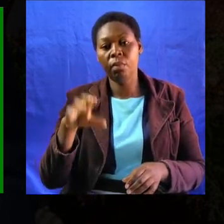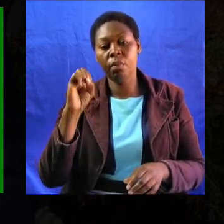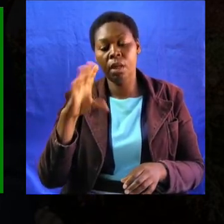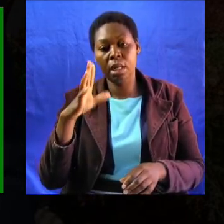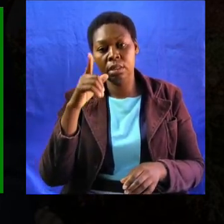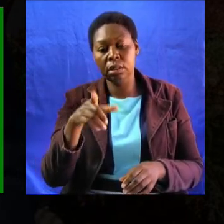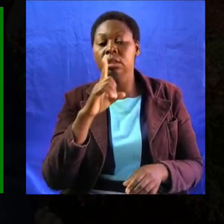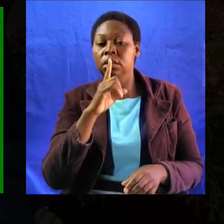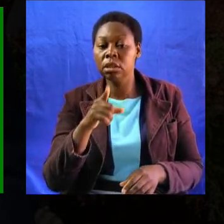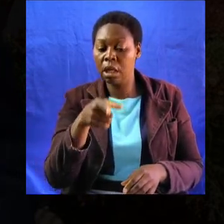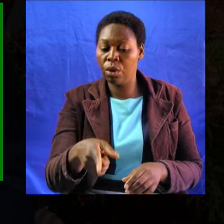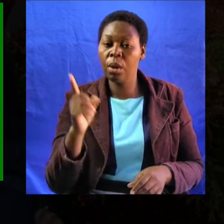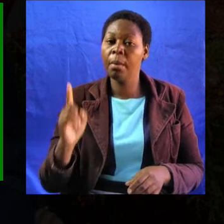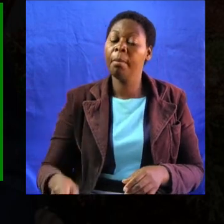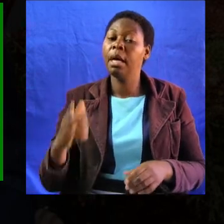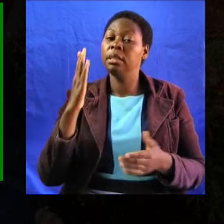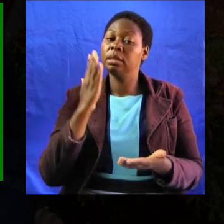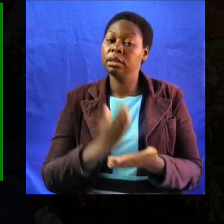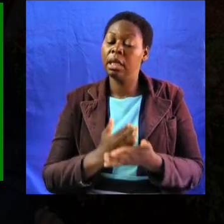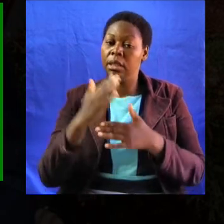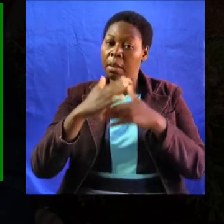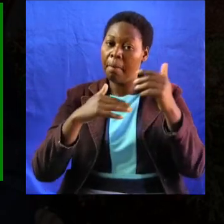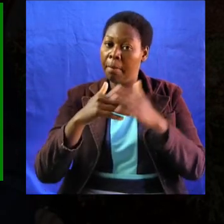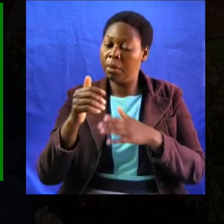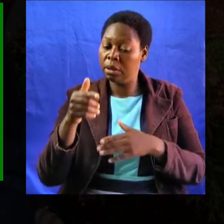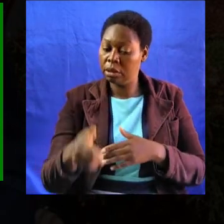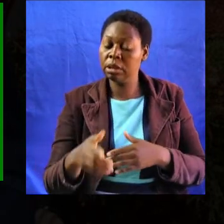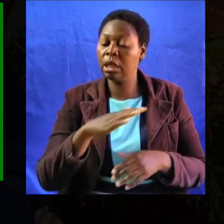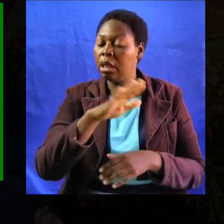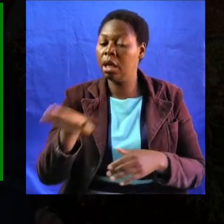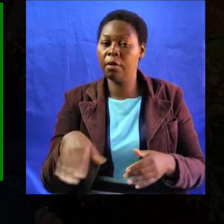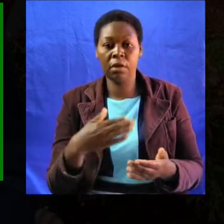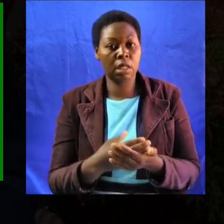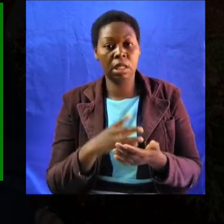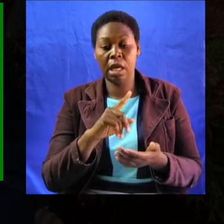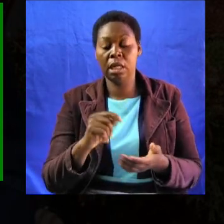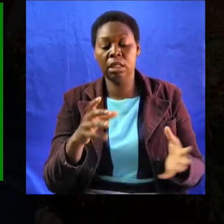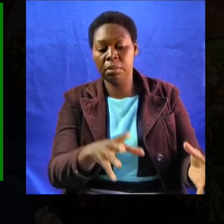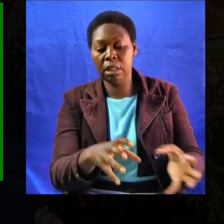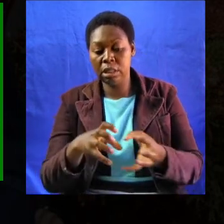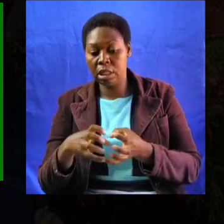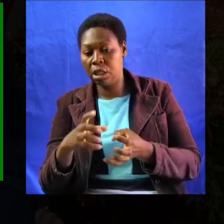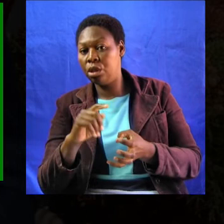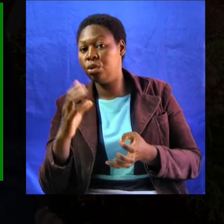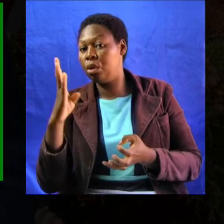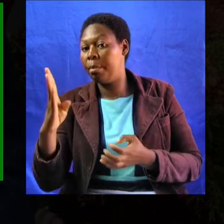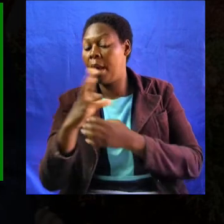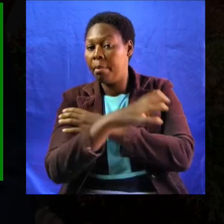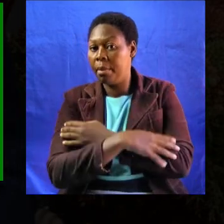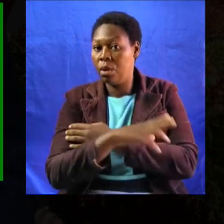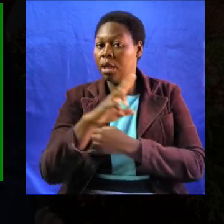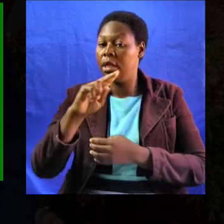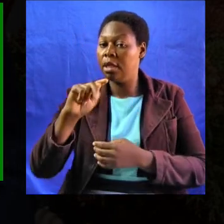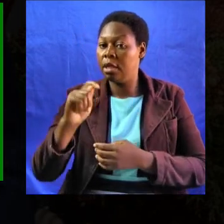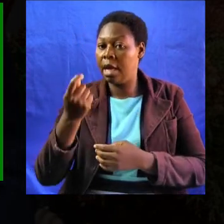ino yaMwari ivakwe nemidziyo yendarama nesirivhiri yeimba yaMwari yakanga yatorwa